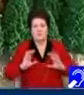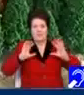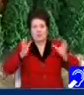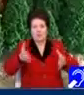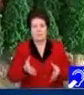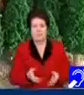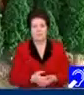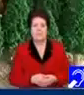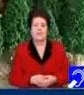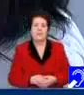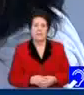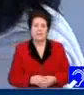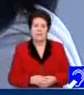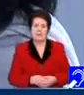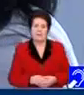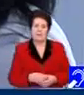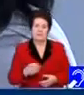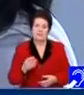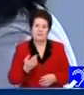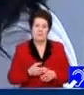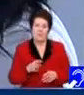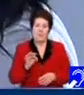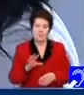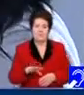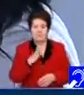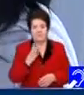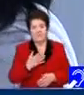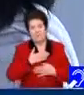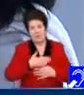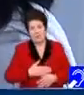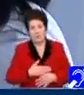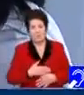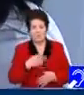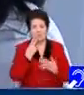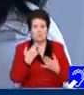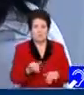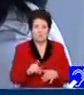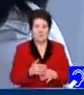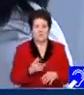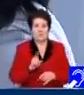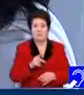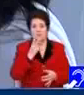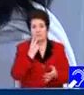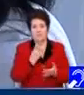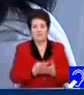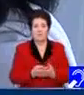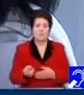la scară. Sper că vizitatorii o să fie plăcut surprinși și o să le placă ceea ce o să vadă și